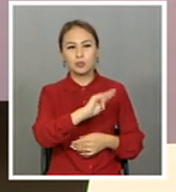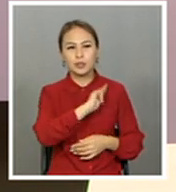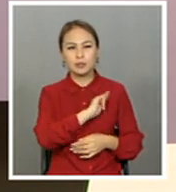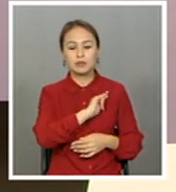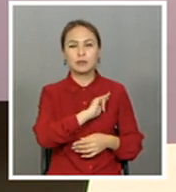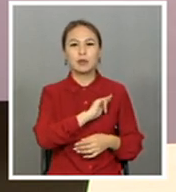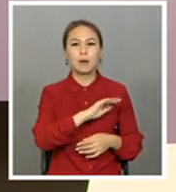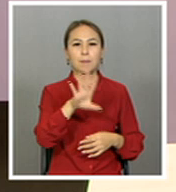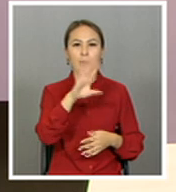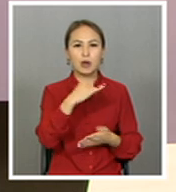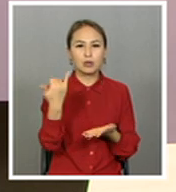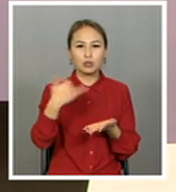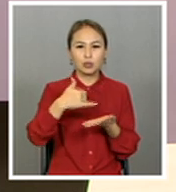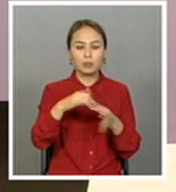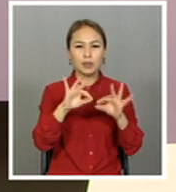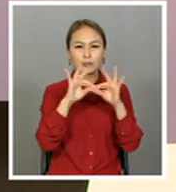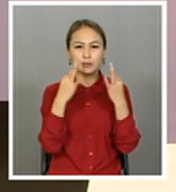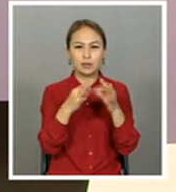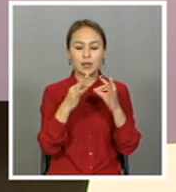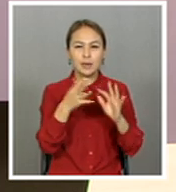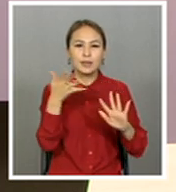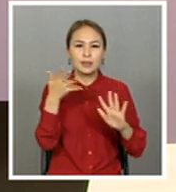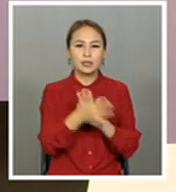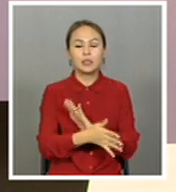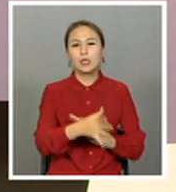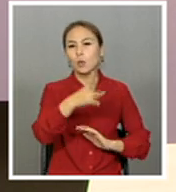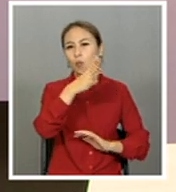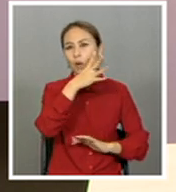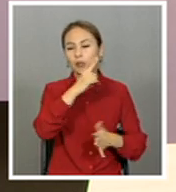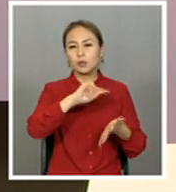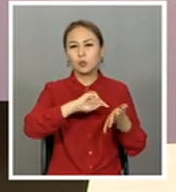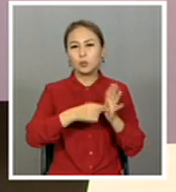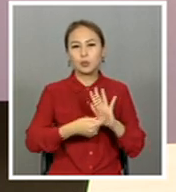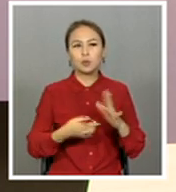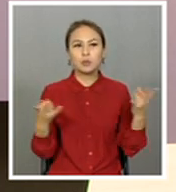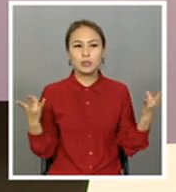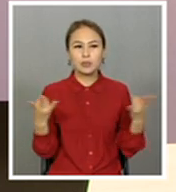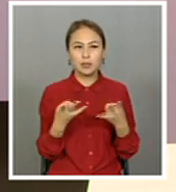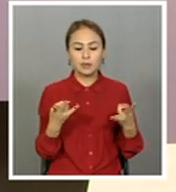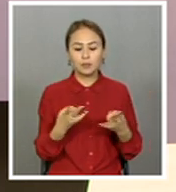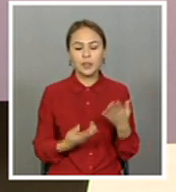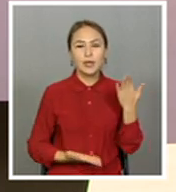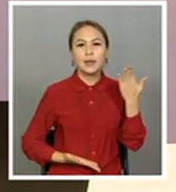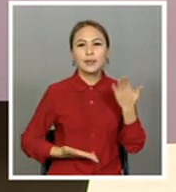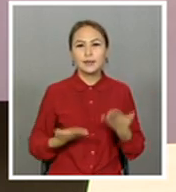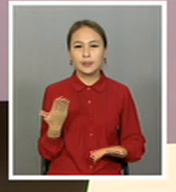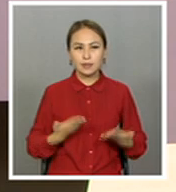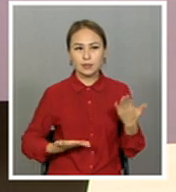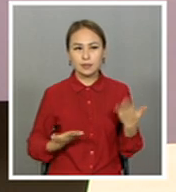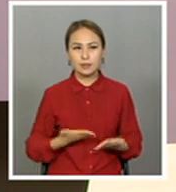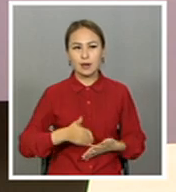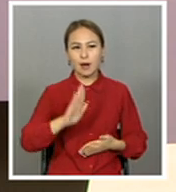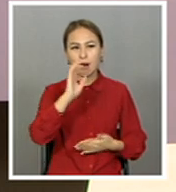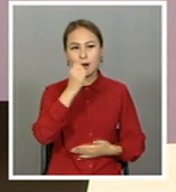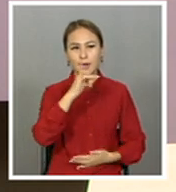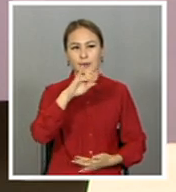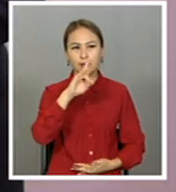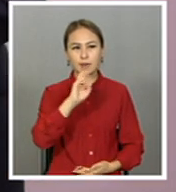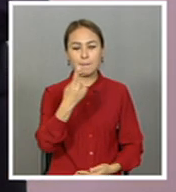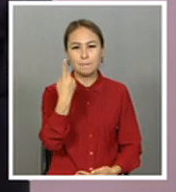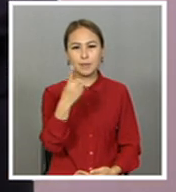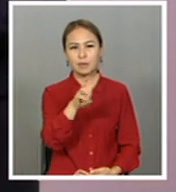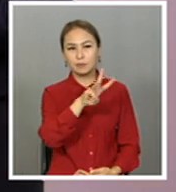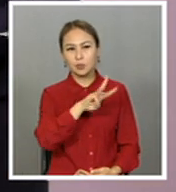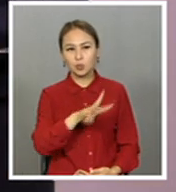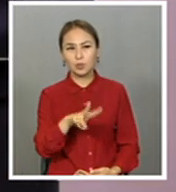барлық құймақты пісіруге кеткен уақытқа көбейтуіміз керек. Егер де айна 1 минутта